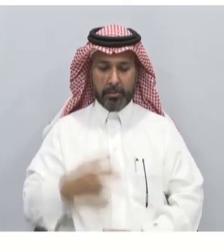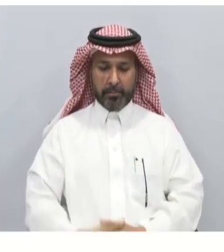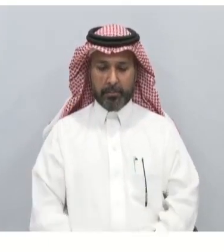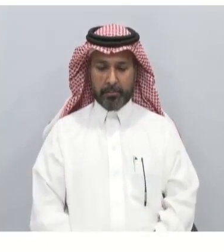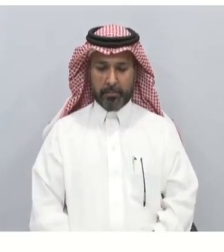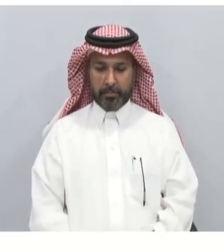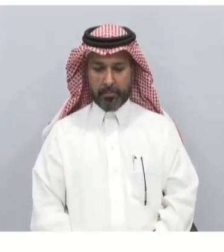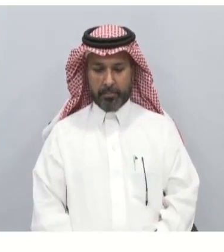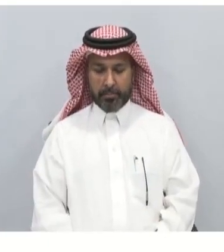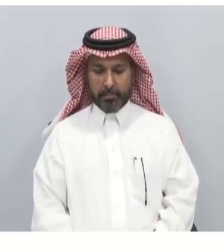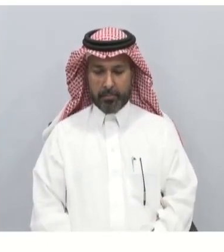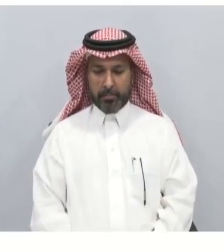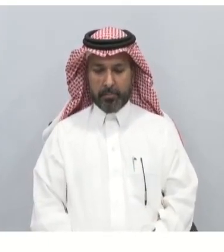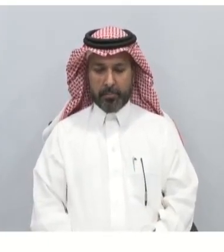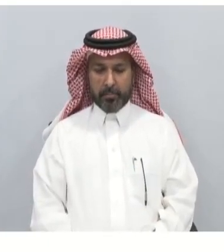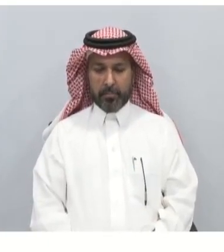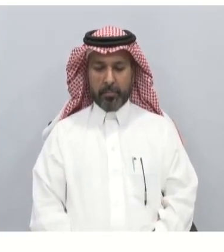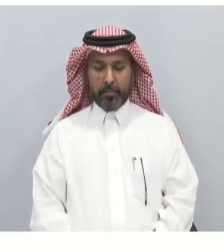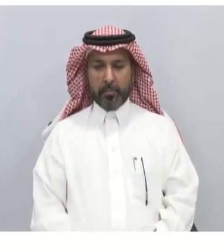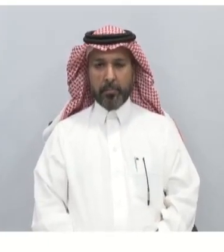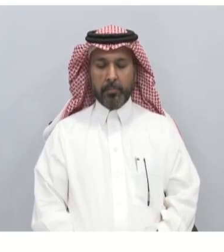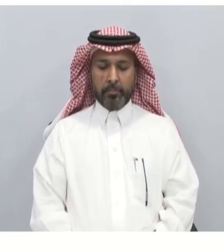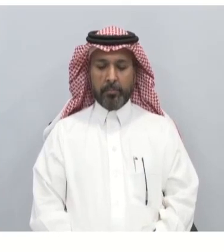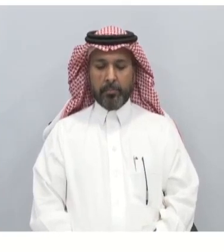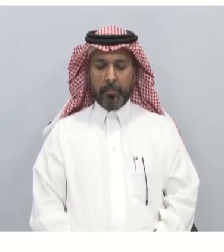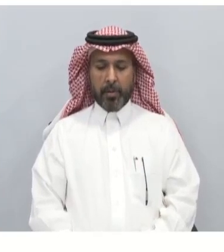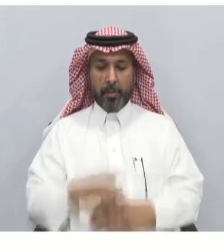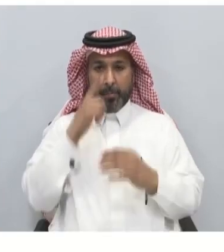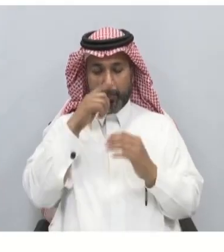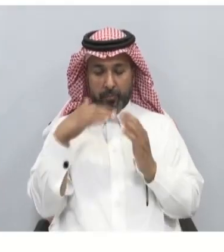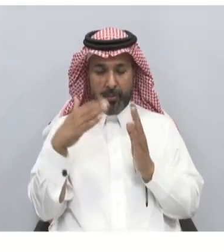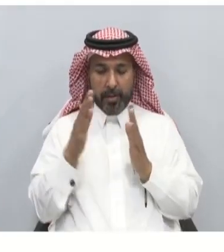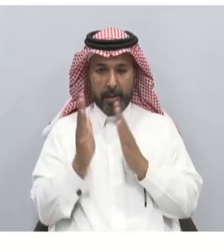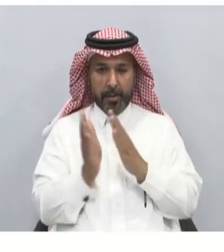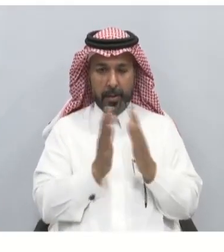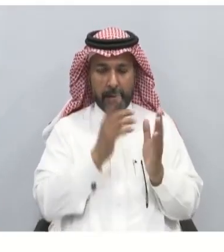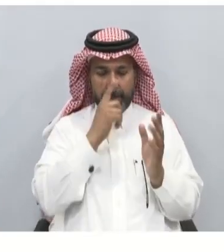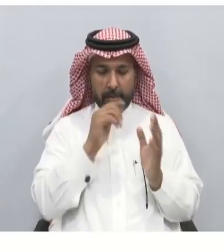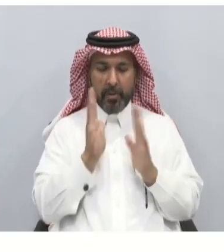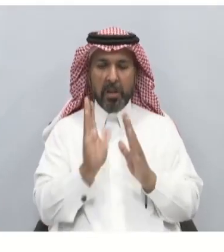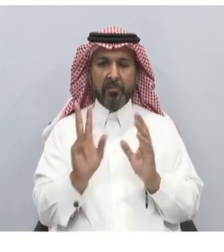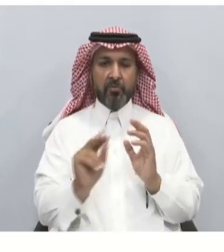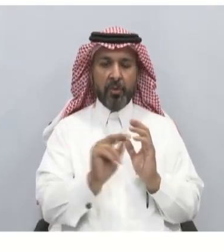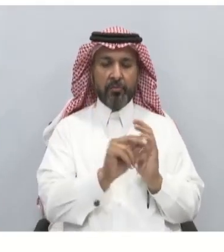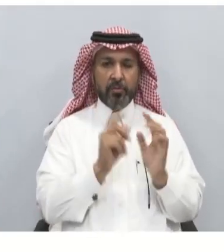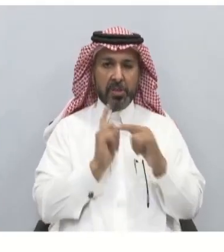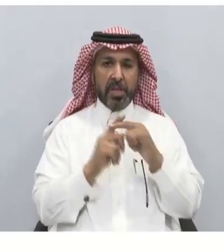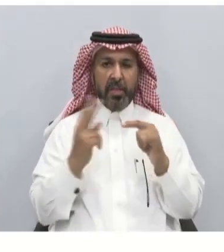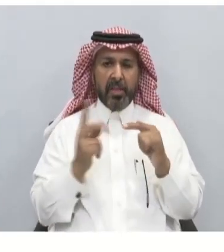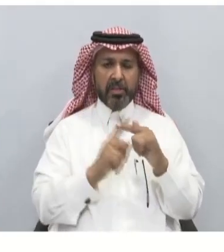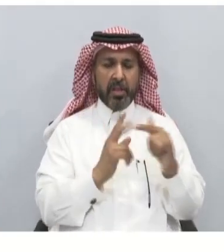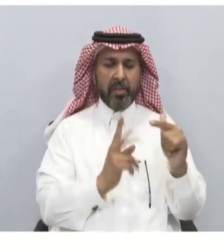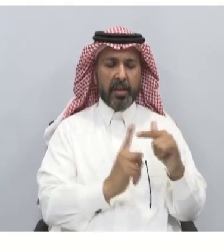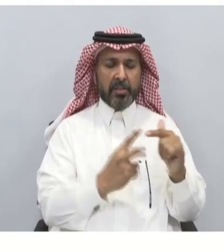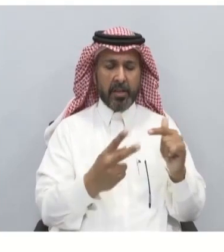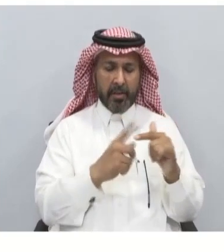هي متتابعة، يكون الفرق بين أي حدين متتاليين فيها ثابتا، بين أي حدين